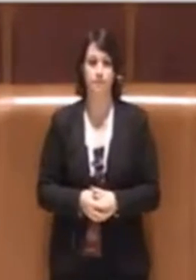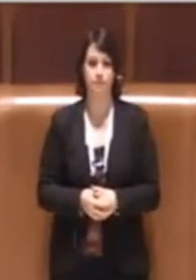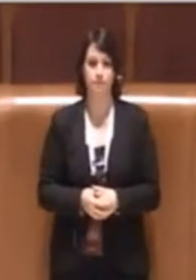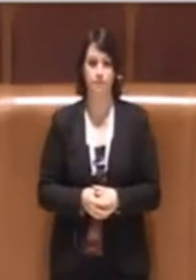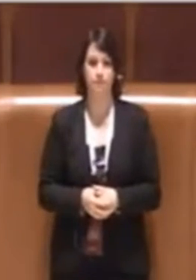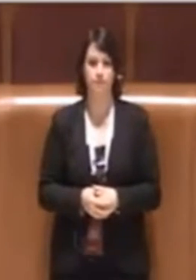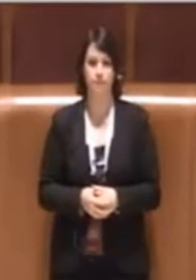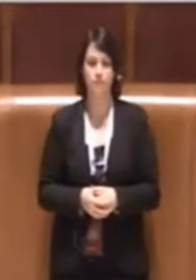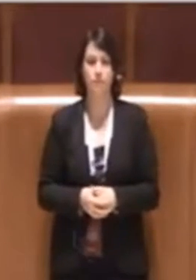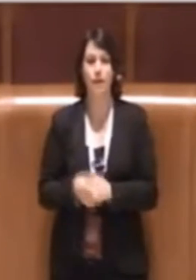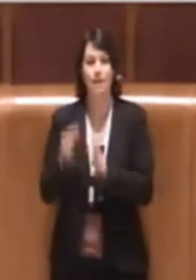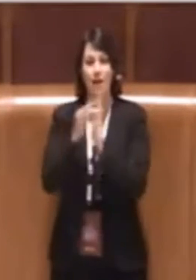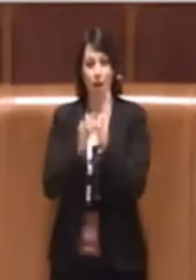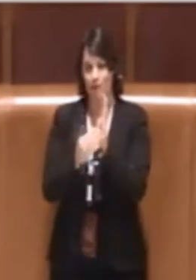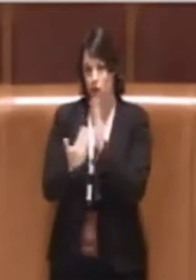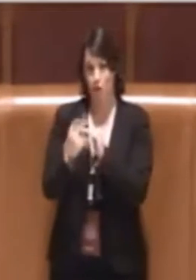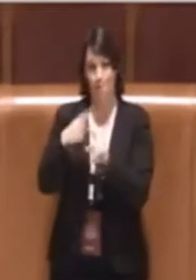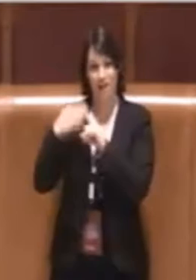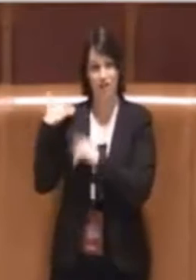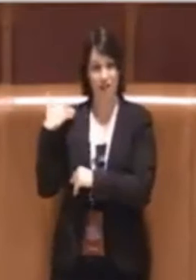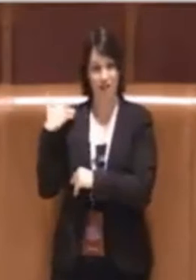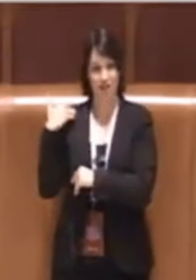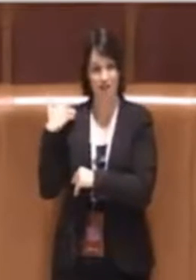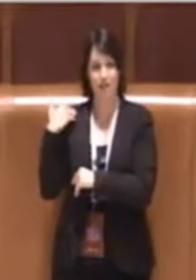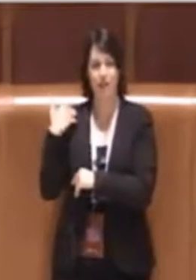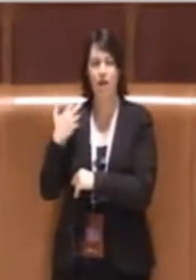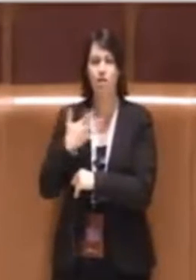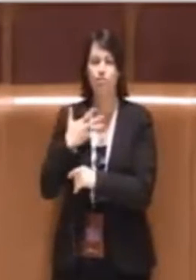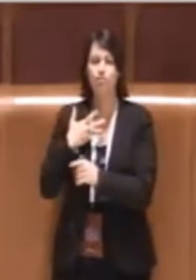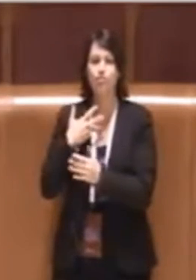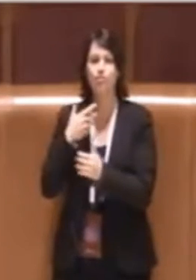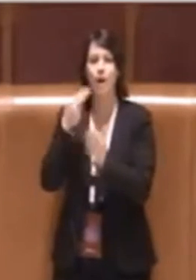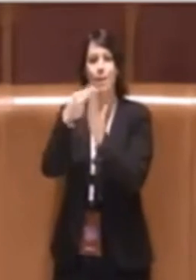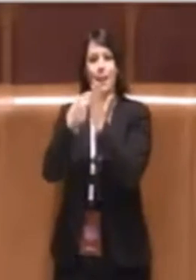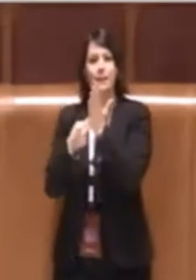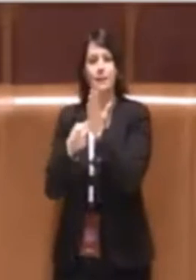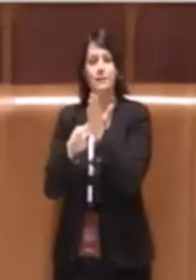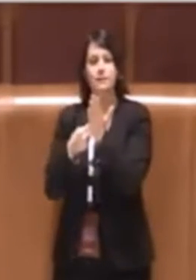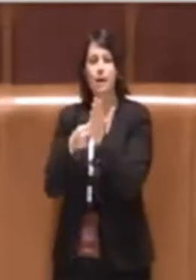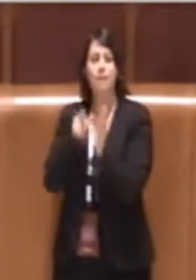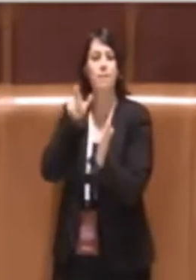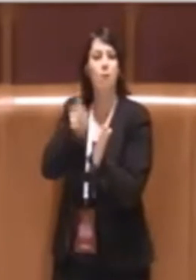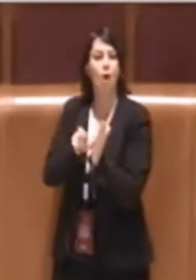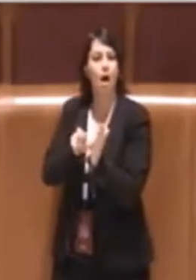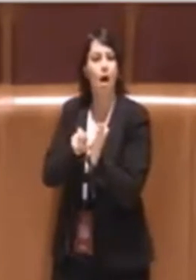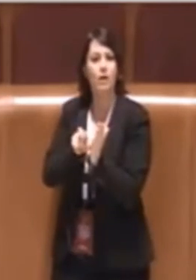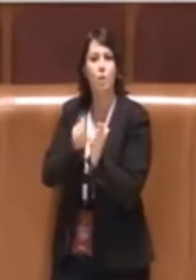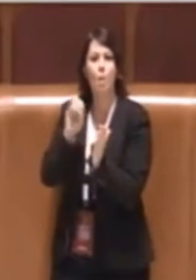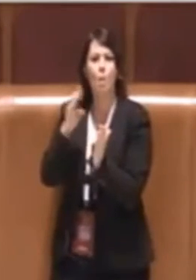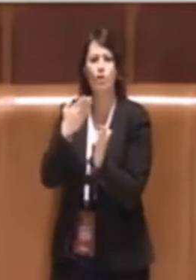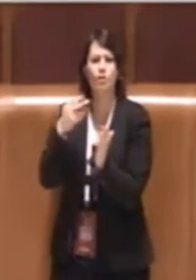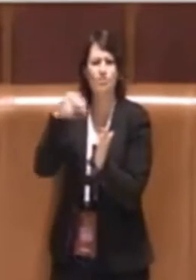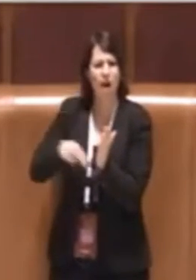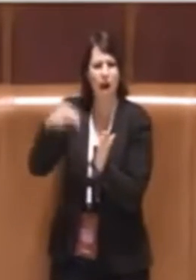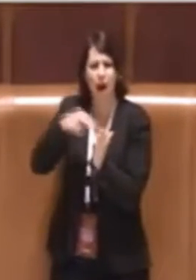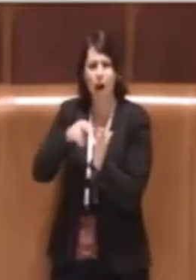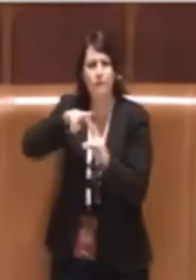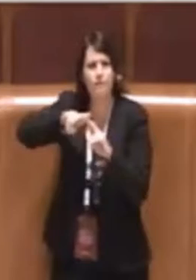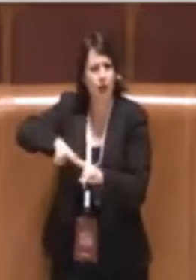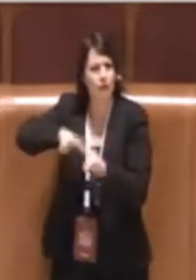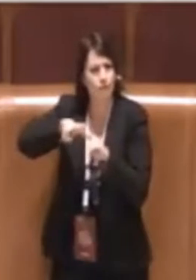del precedente regolamento, quindi da una chiusura delle liste che sono rimaste ferme e chiuse per 14 anni, che accontentavano un